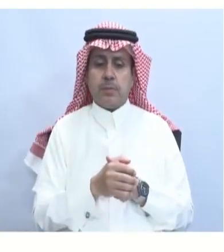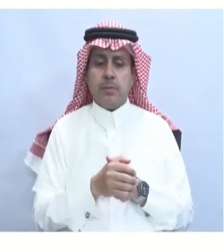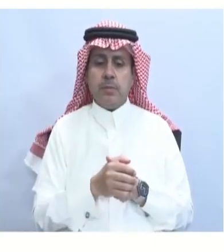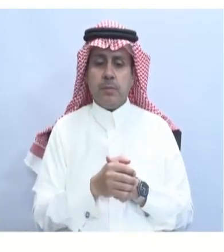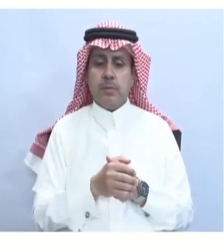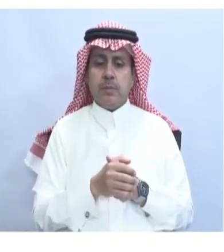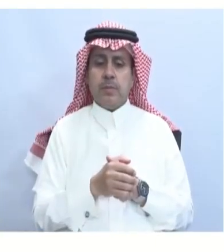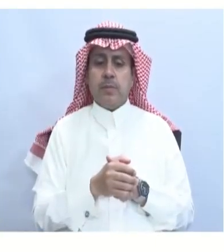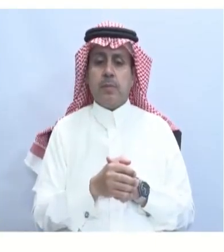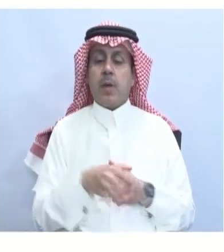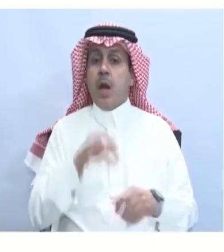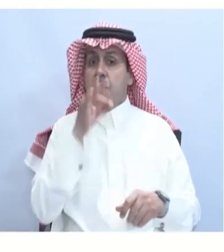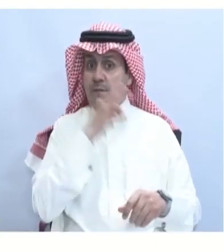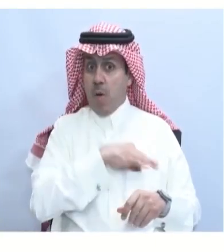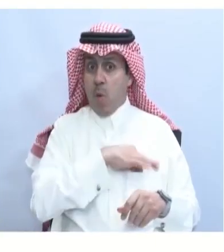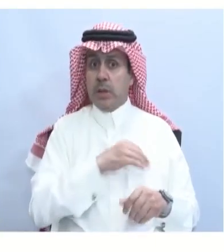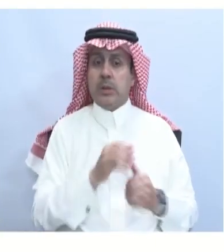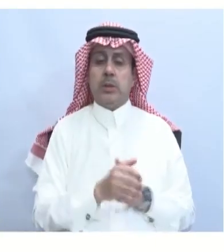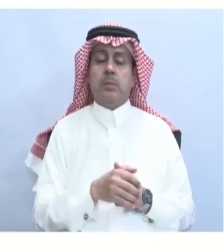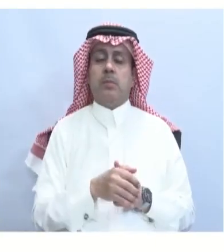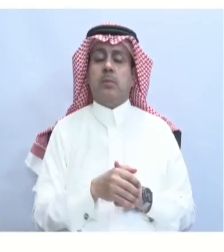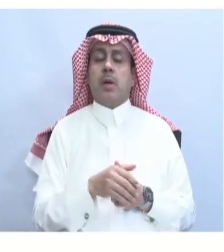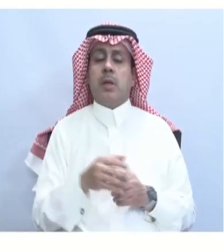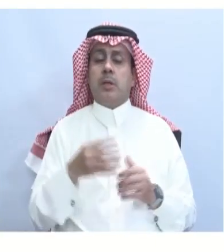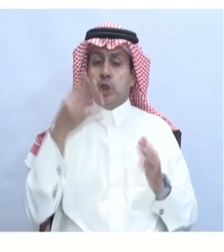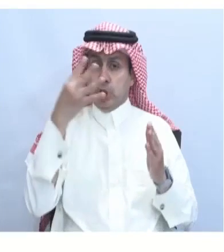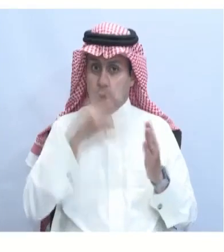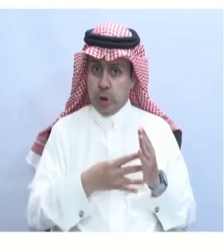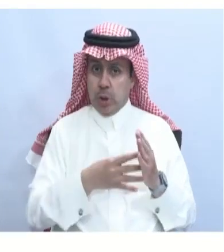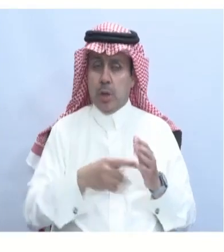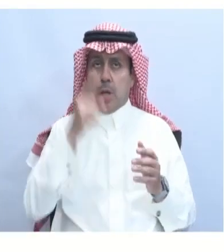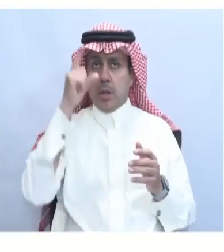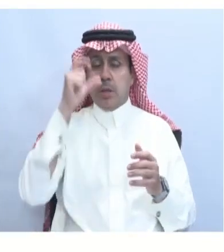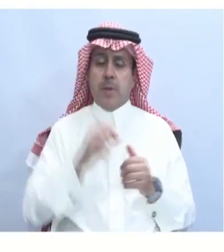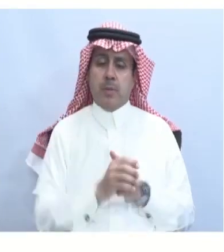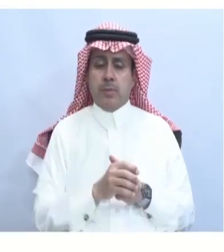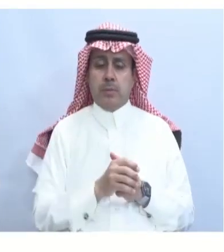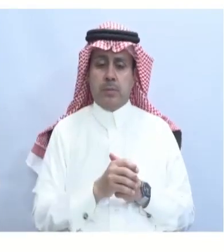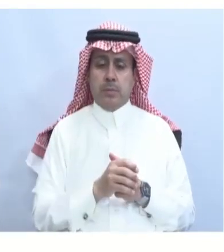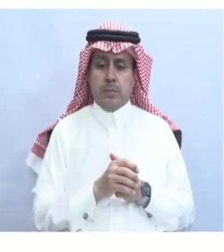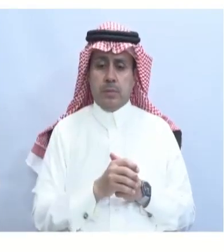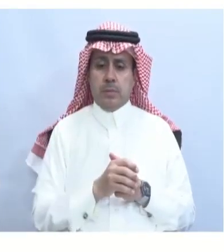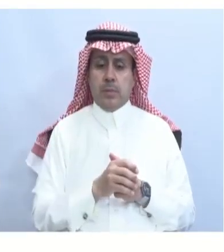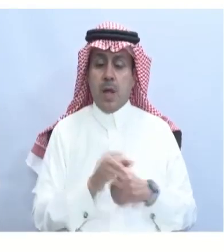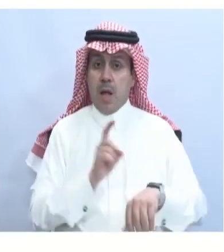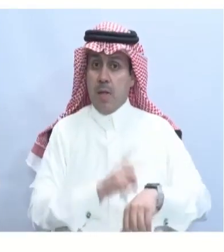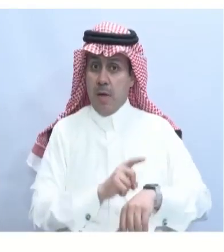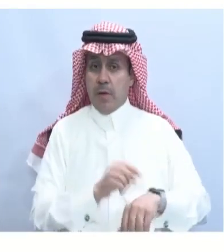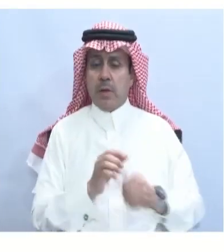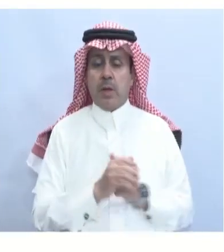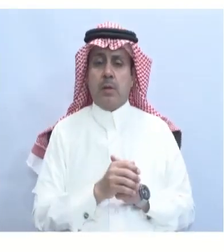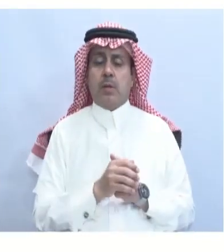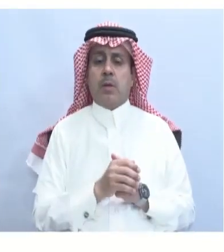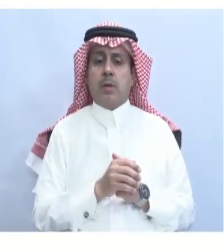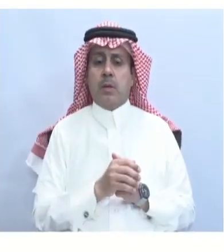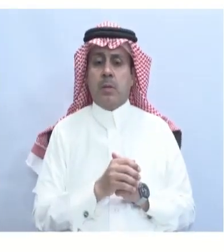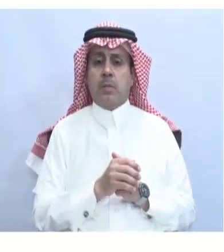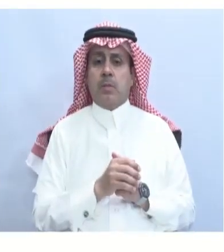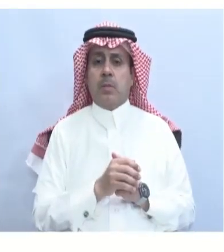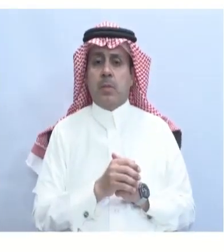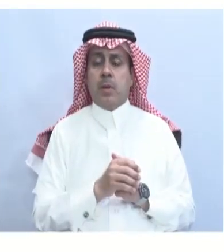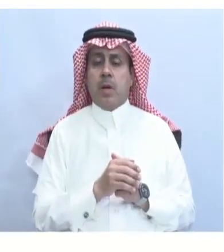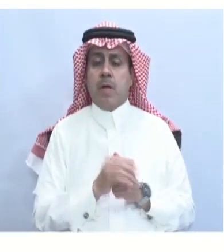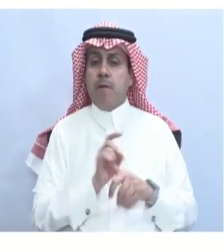لحكم ومصالح يراعيها الشرع المطهر هذه الفتره ايها الطلاب والطالبات هي